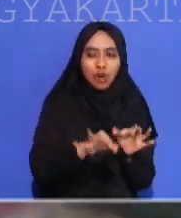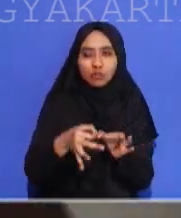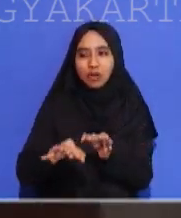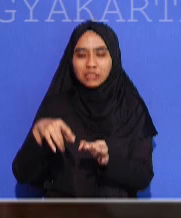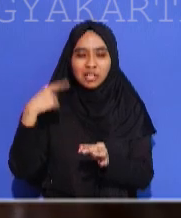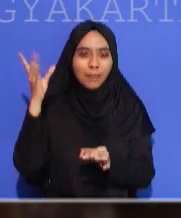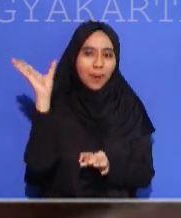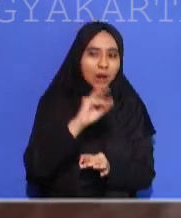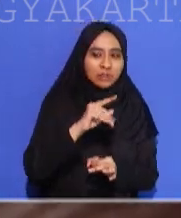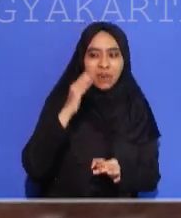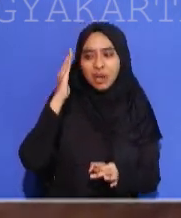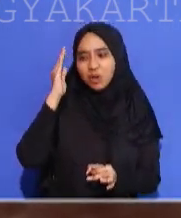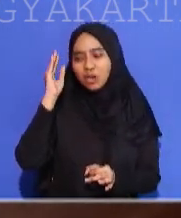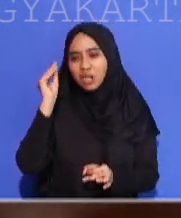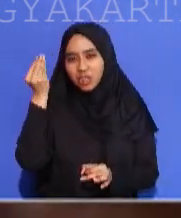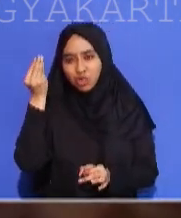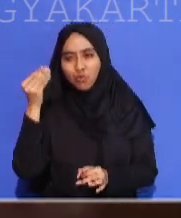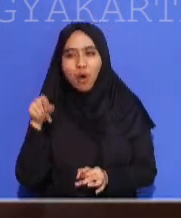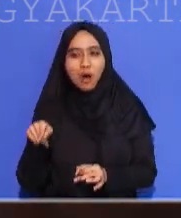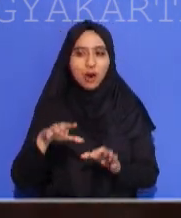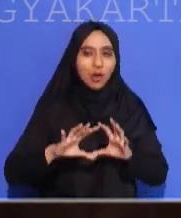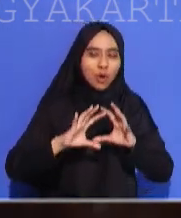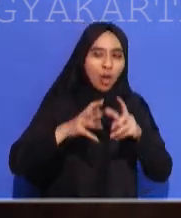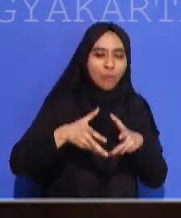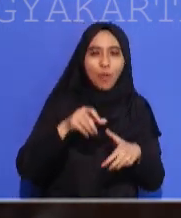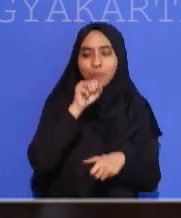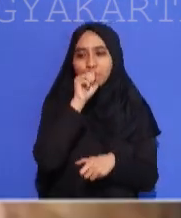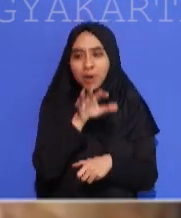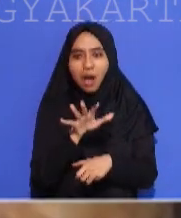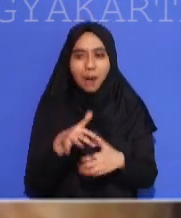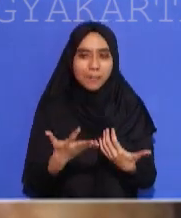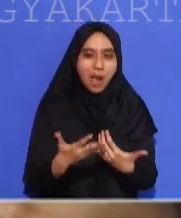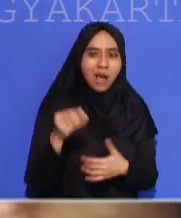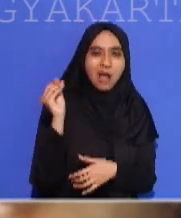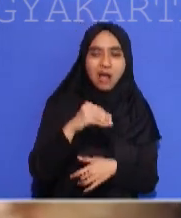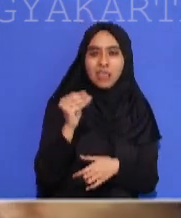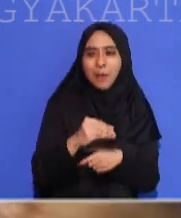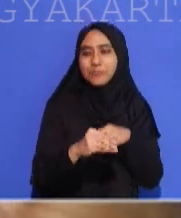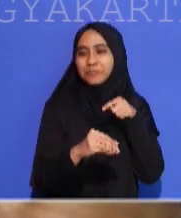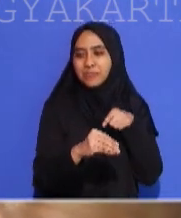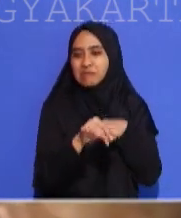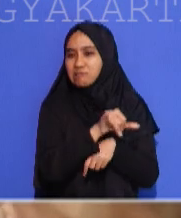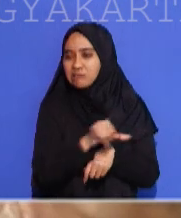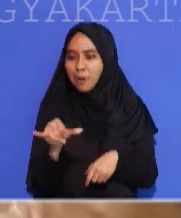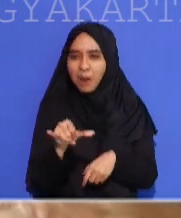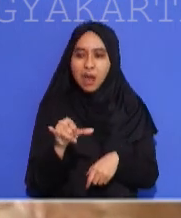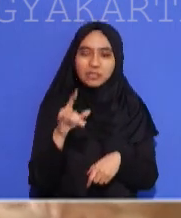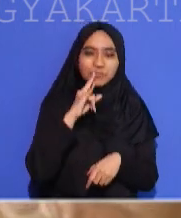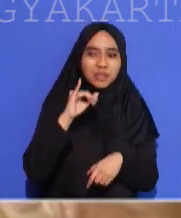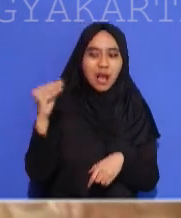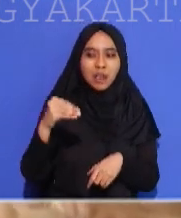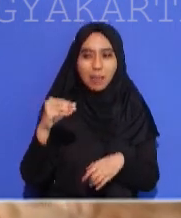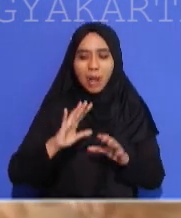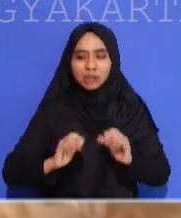ap ayam tel menyeb B dan jenis ayam yang dipelihara sama dengan ayam berkemampughasilkan